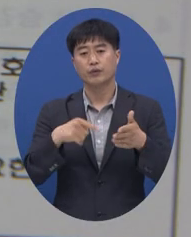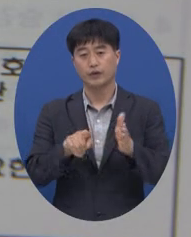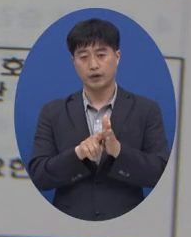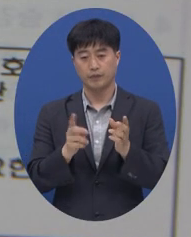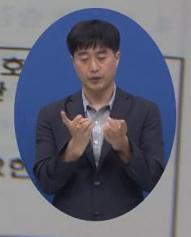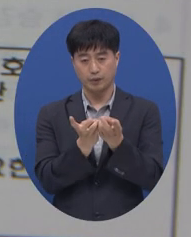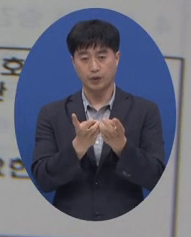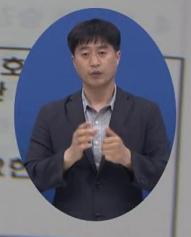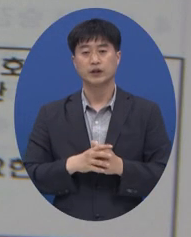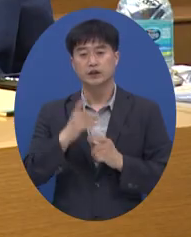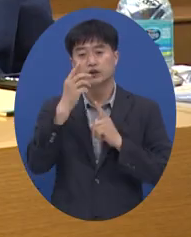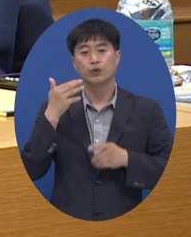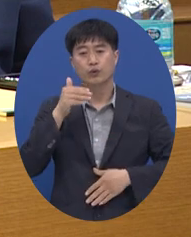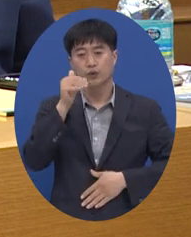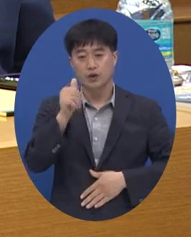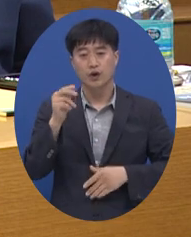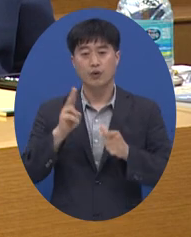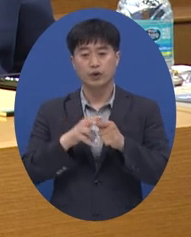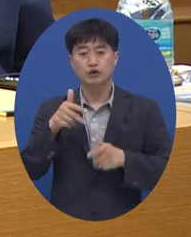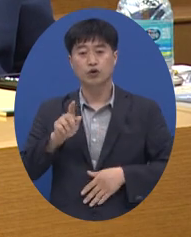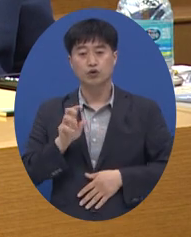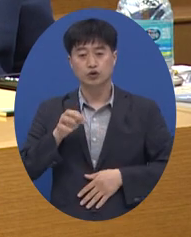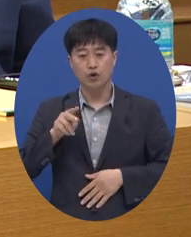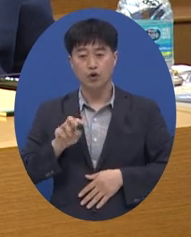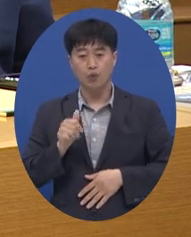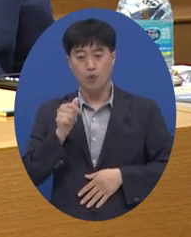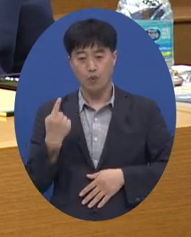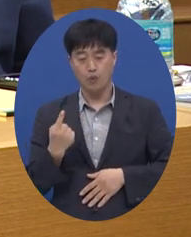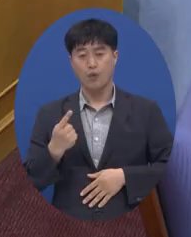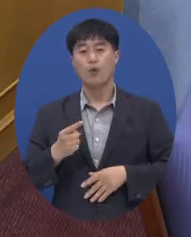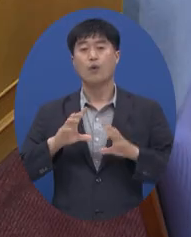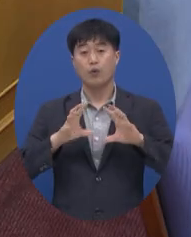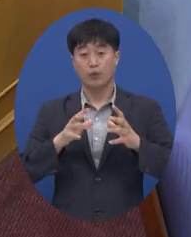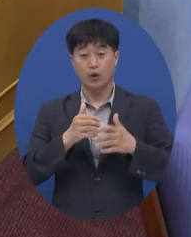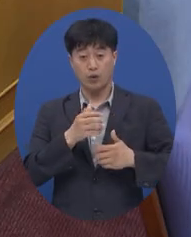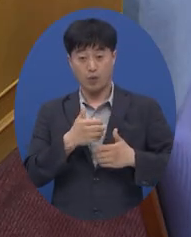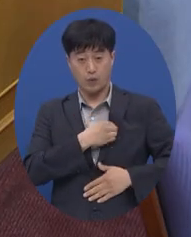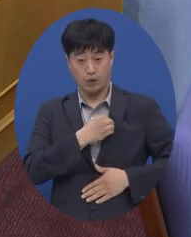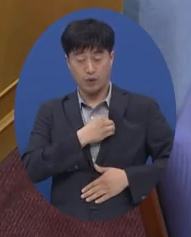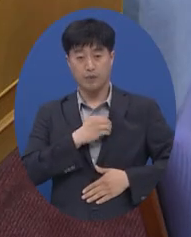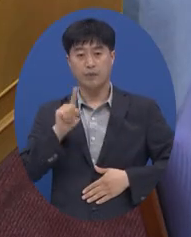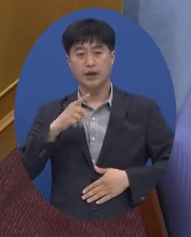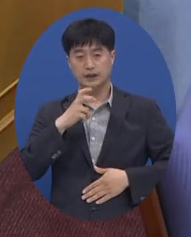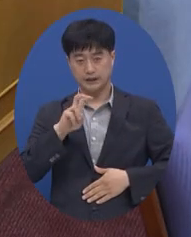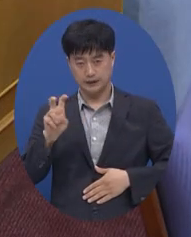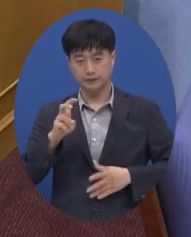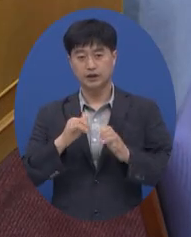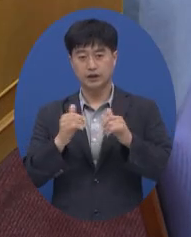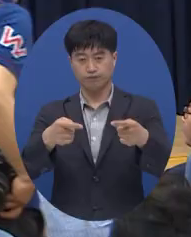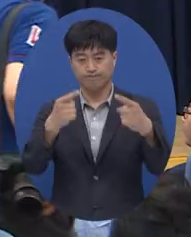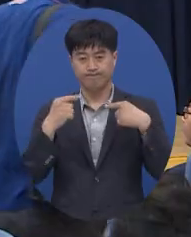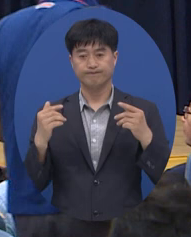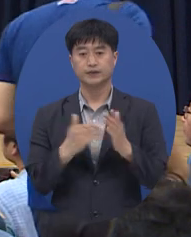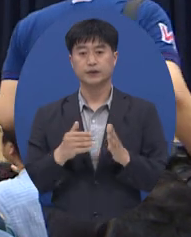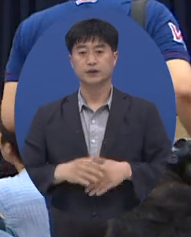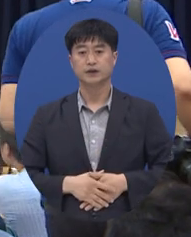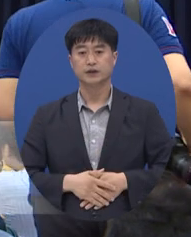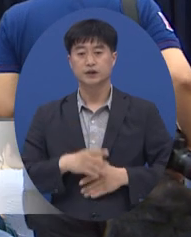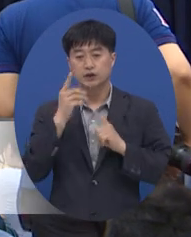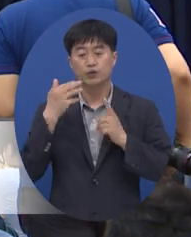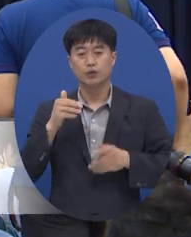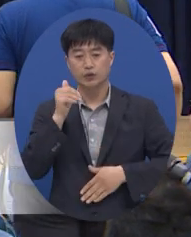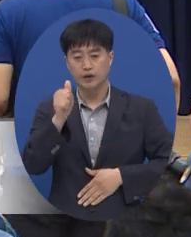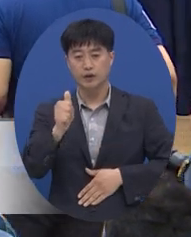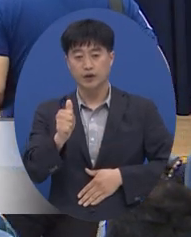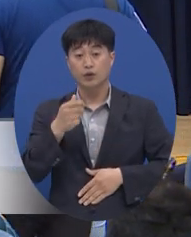취지로 이제 면 경기도지사와 정성호 의원을 비롯한 현직 국회의원 등 120여 명이 참석했습니다 이재명